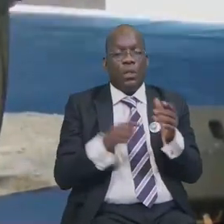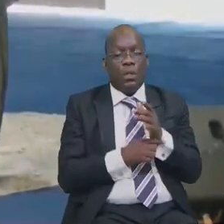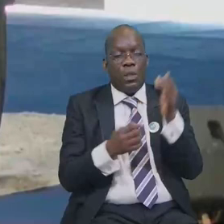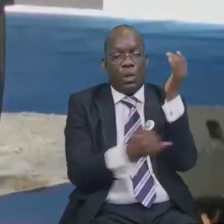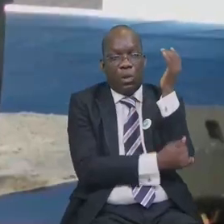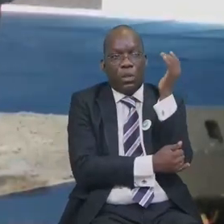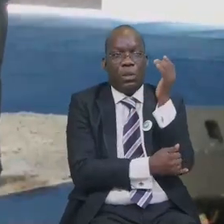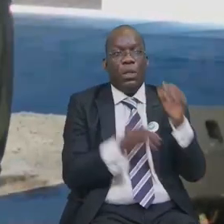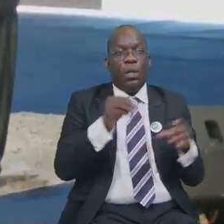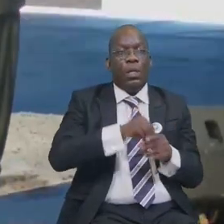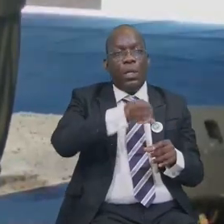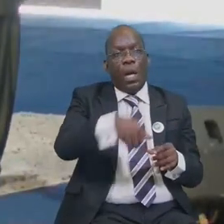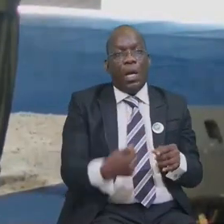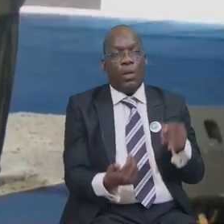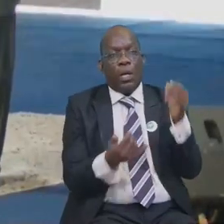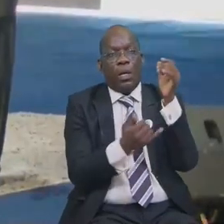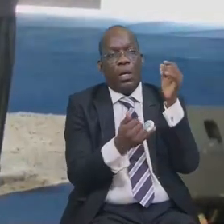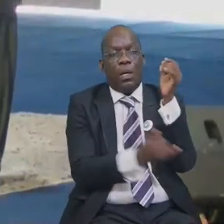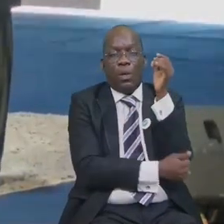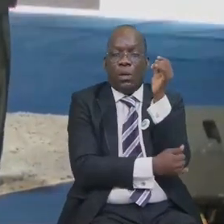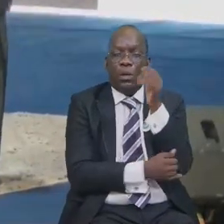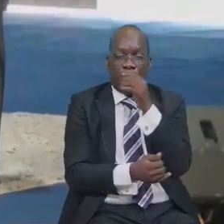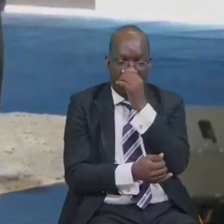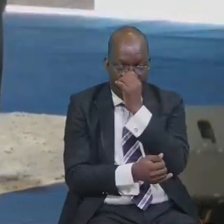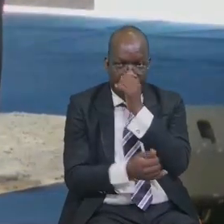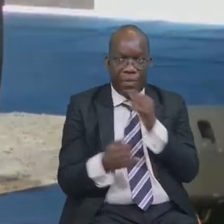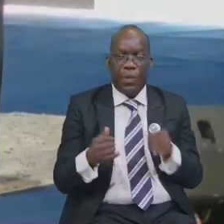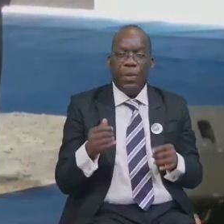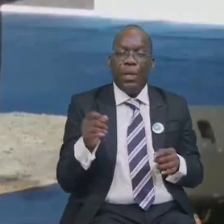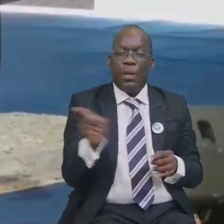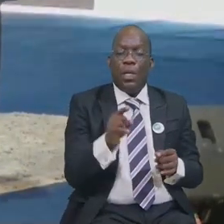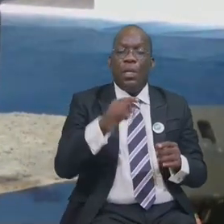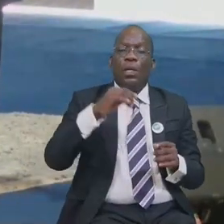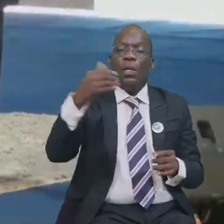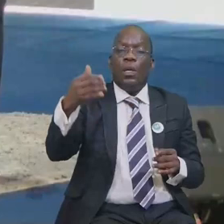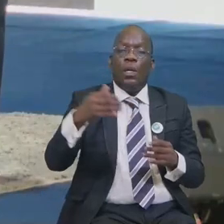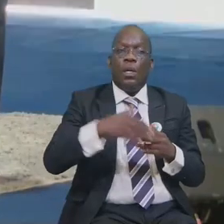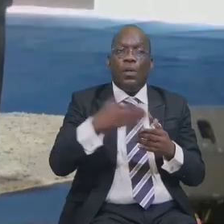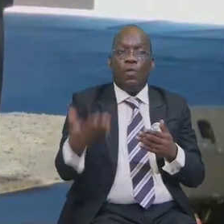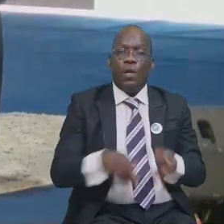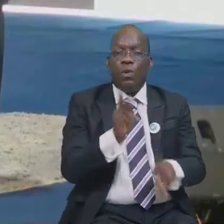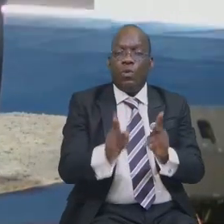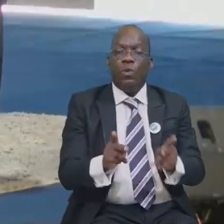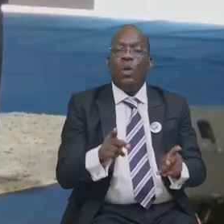pays. Ils ont promis aux jeunes qu'ils vont leur donner du vin, tout ce qu'ils voulaient,